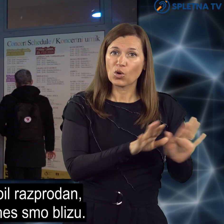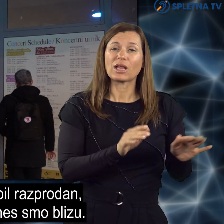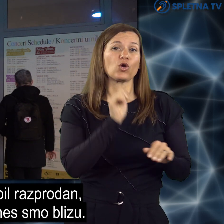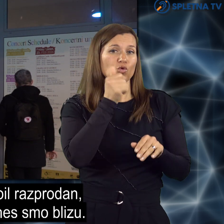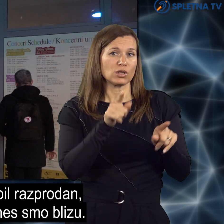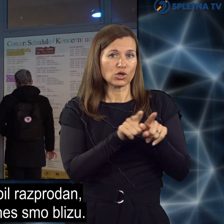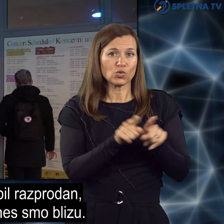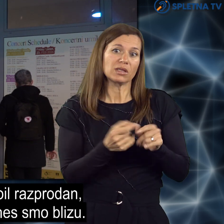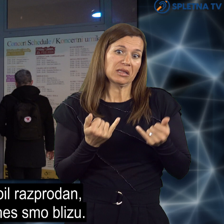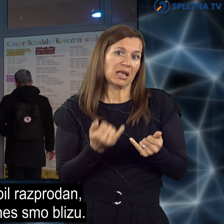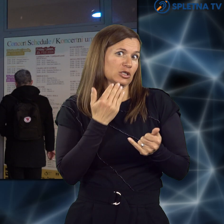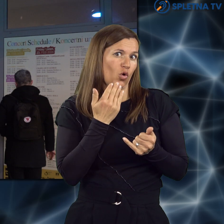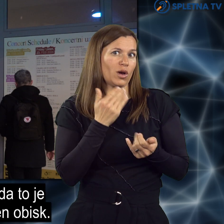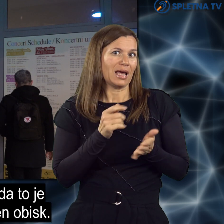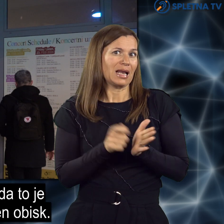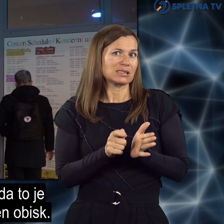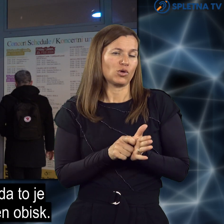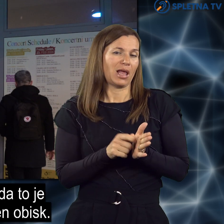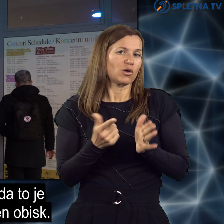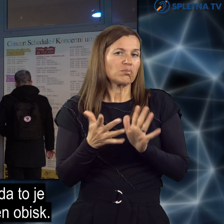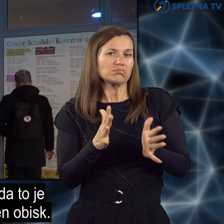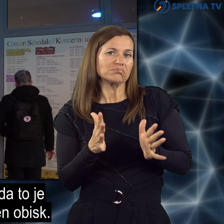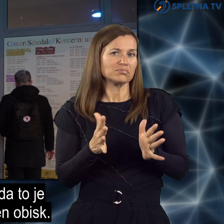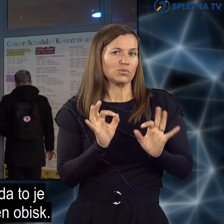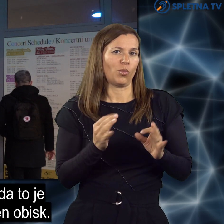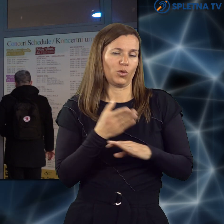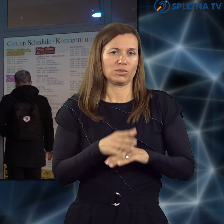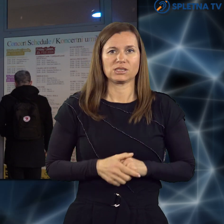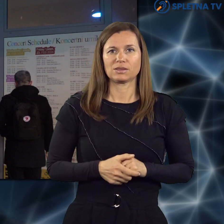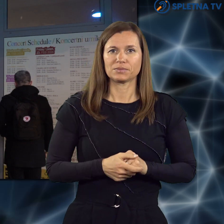tudi, danes smo blizu, tako da to je približen obisk.